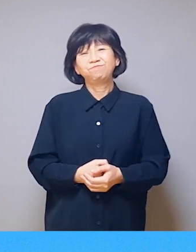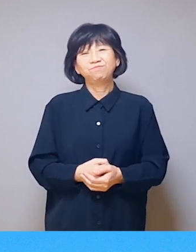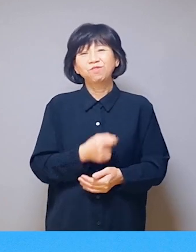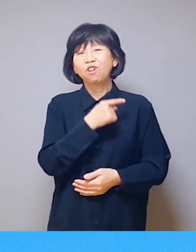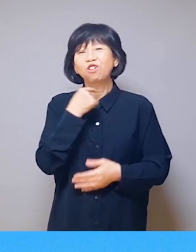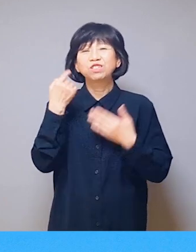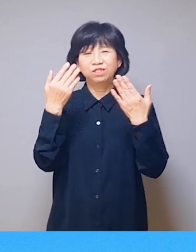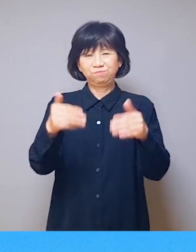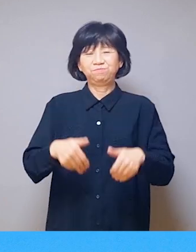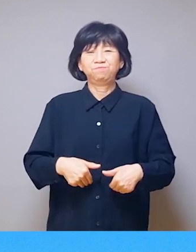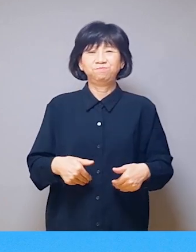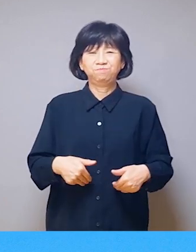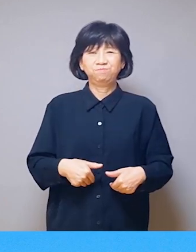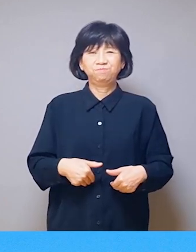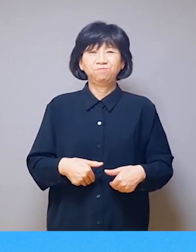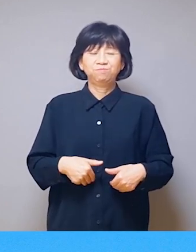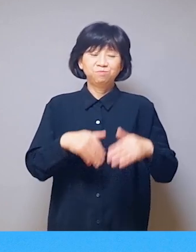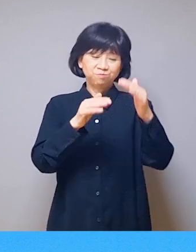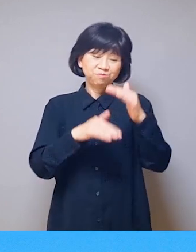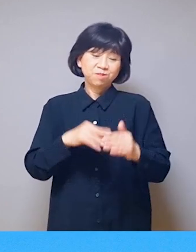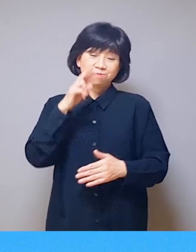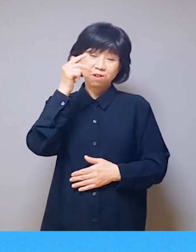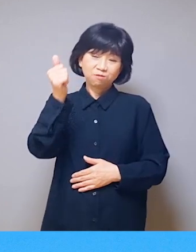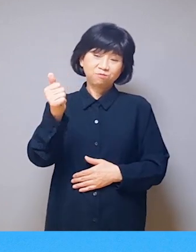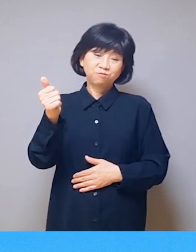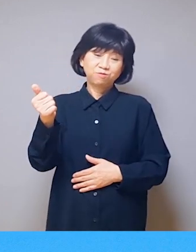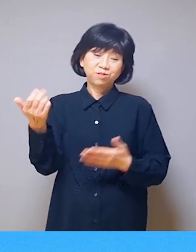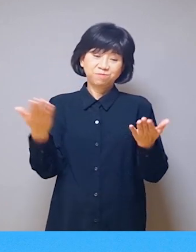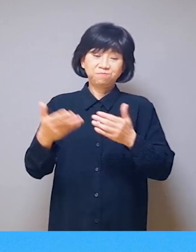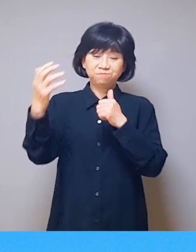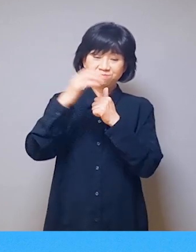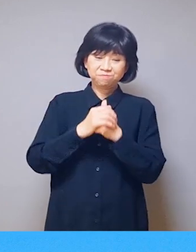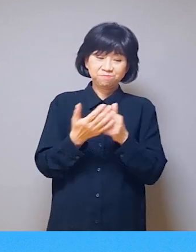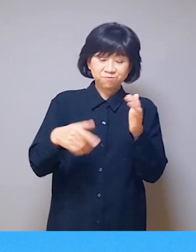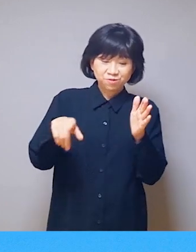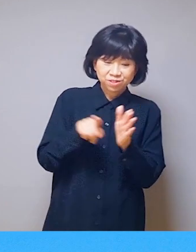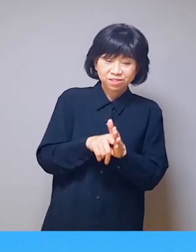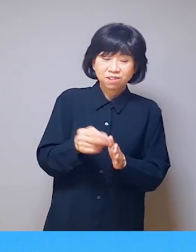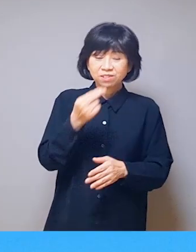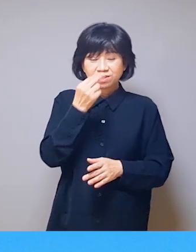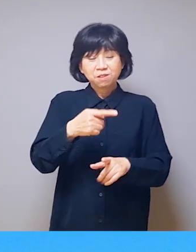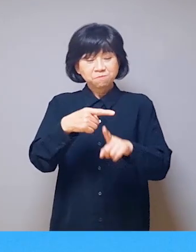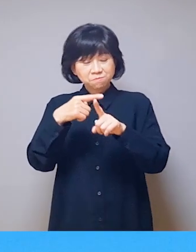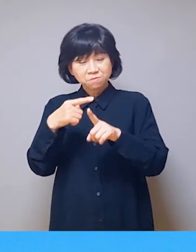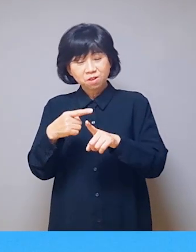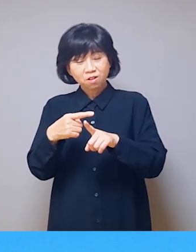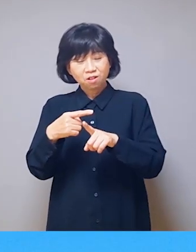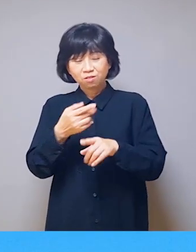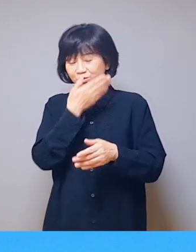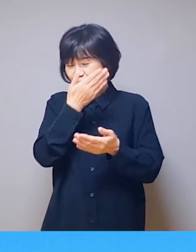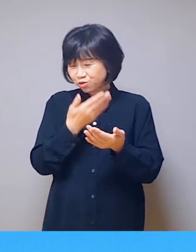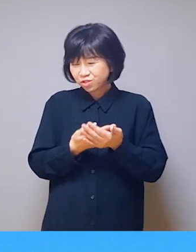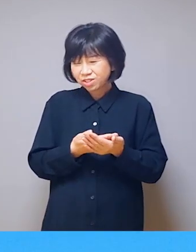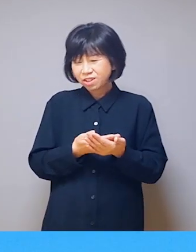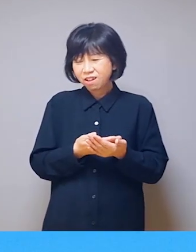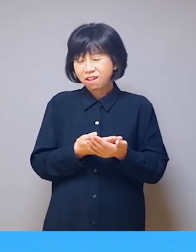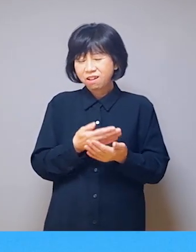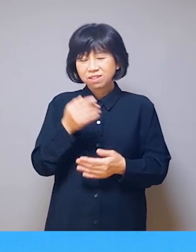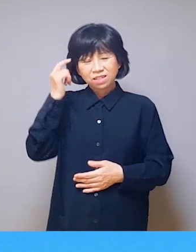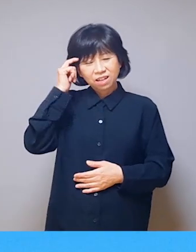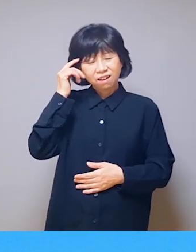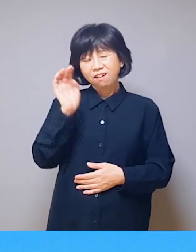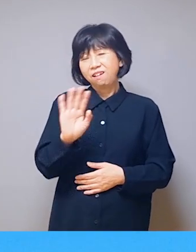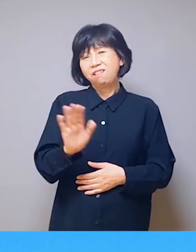되는 거예요. 본문에서 바울은 자신이 받은 사명을 완수하기 위해 자신의 생명조차 조금도 귀한 것을 여기지 않았다,